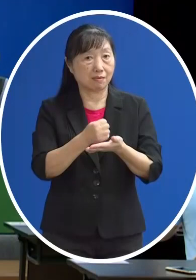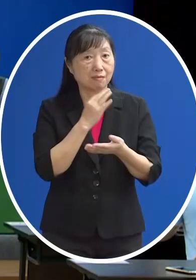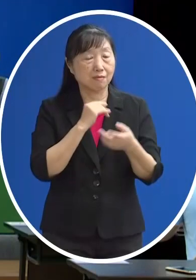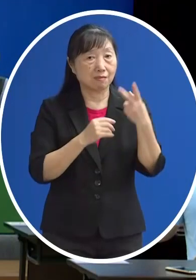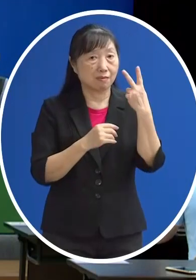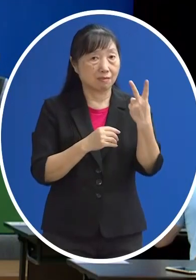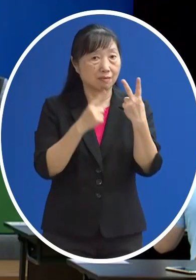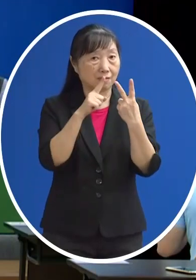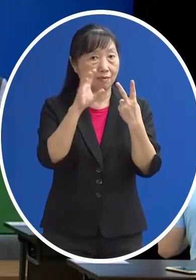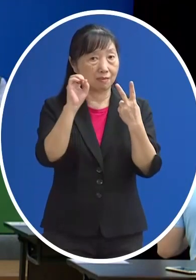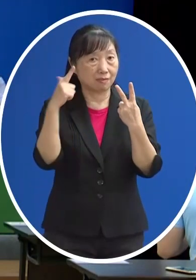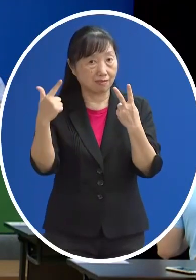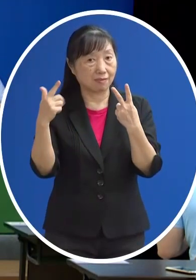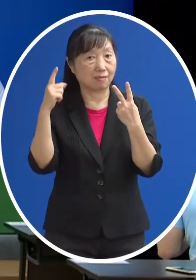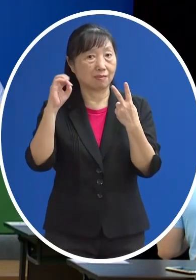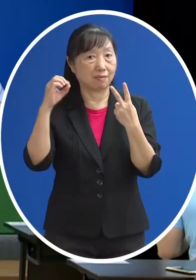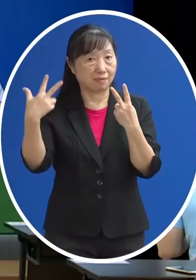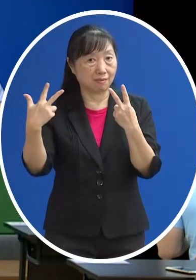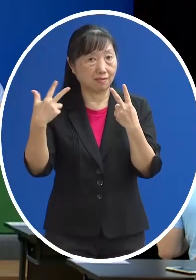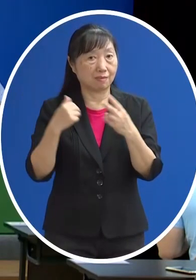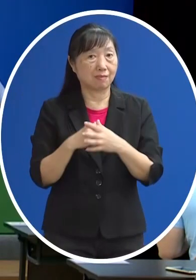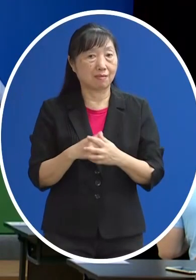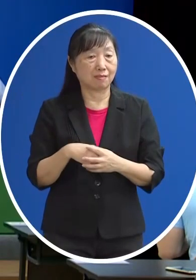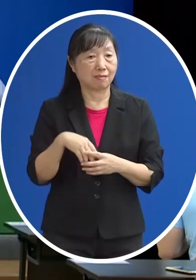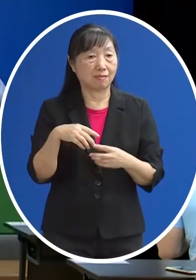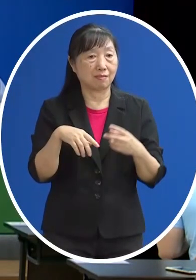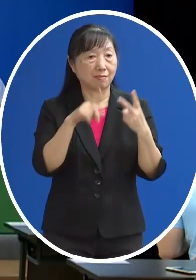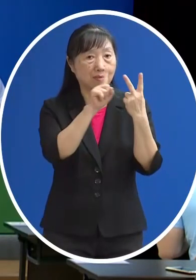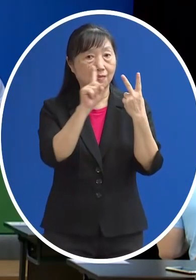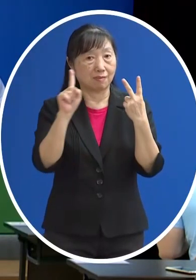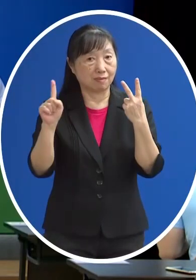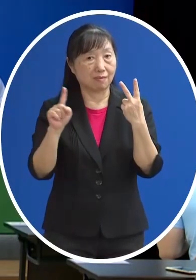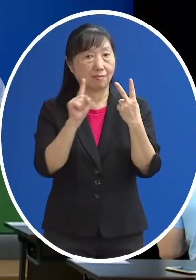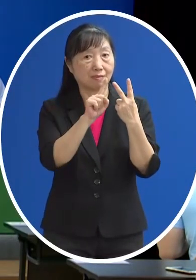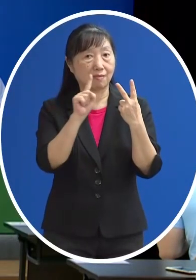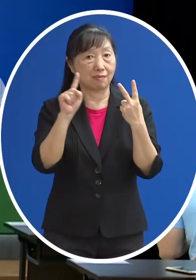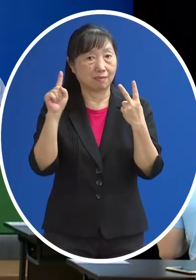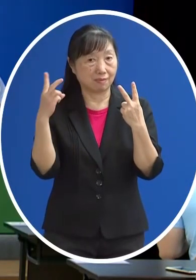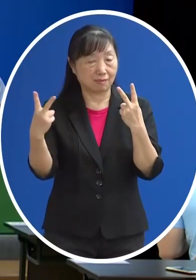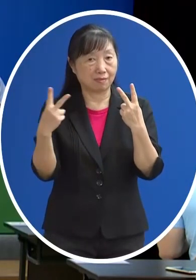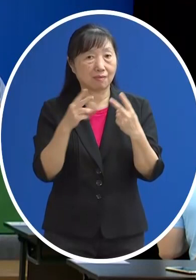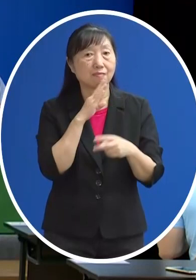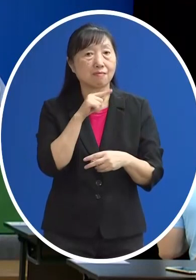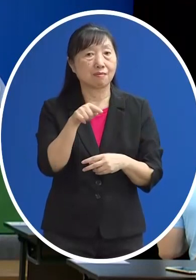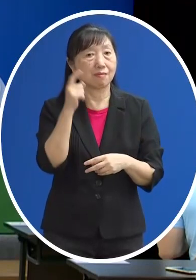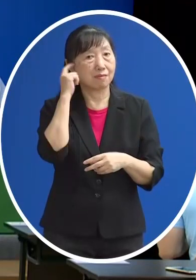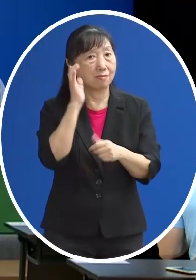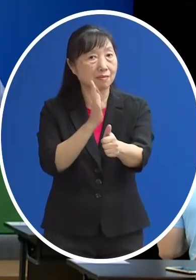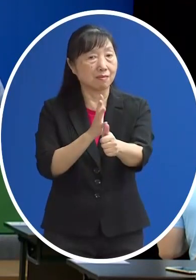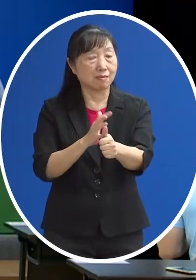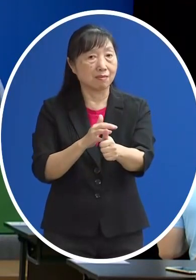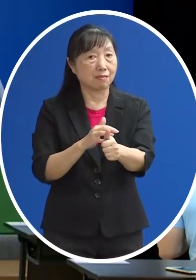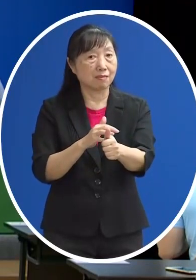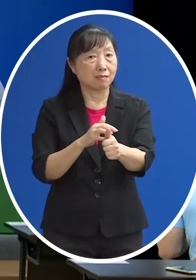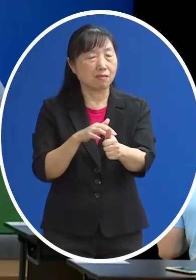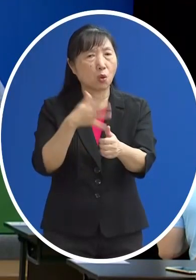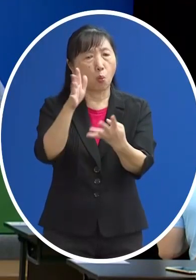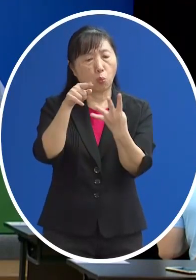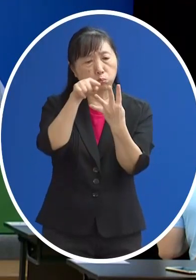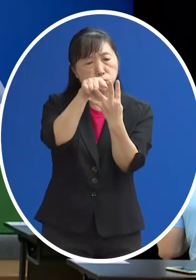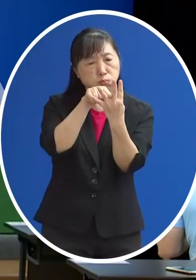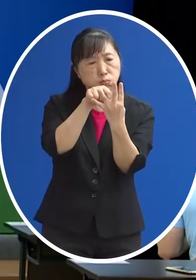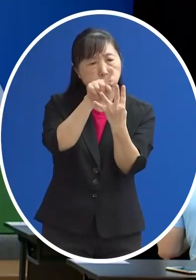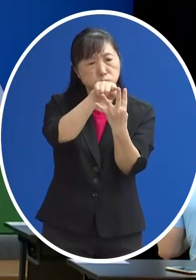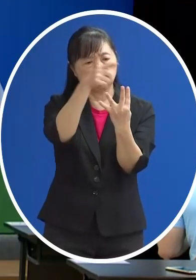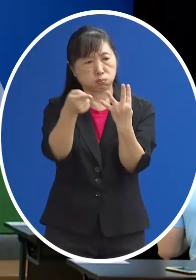是2106、2107，然后还有2111和2112，是想要请问一下，因为中间有跳号的情况，